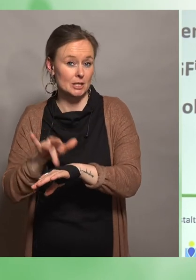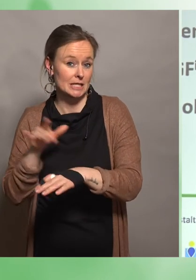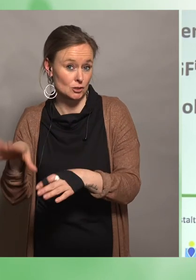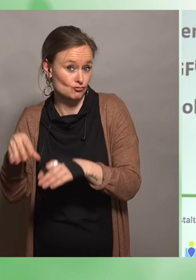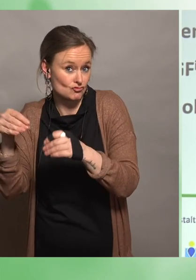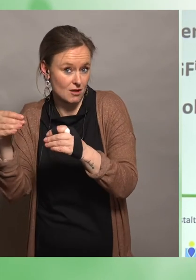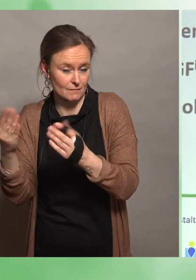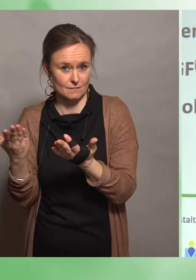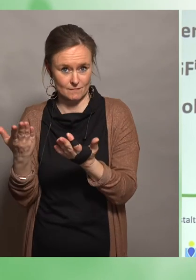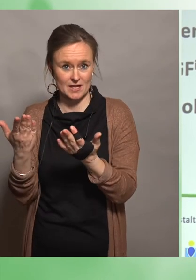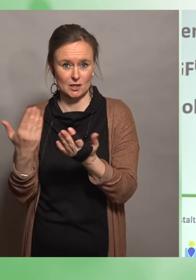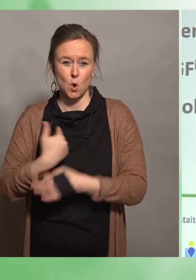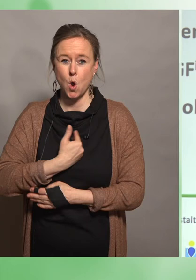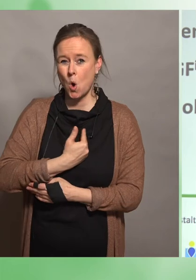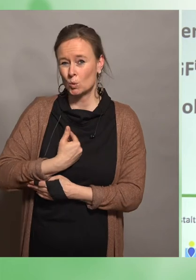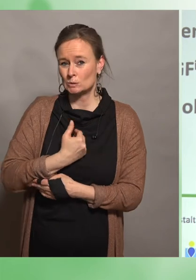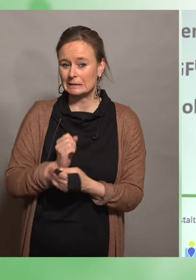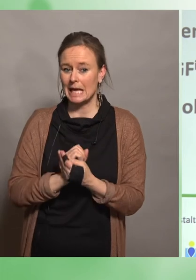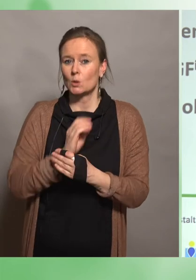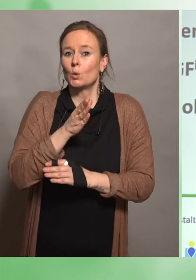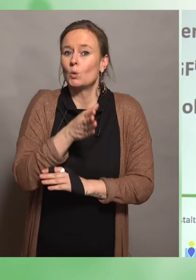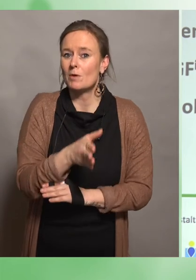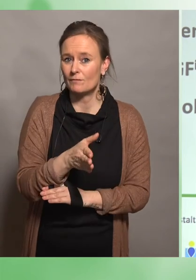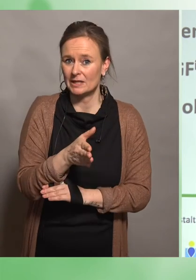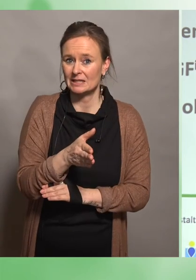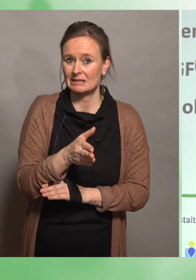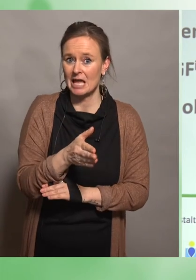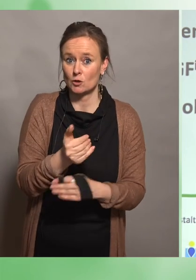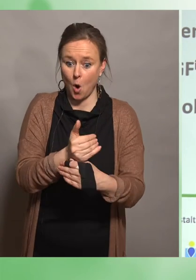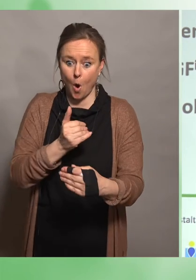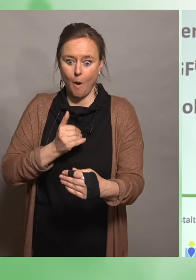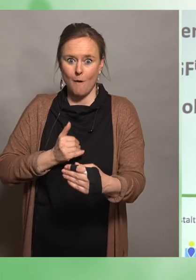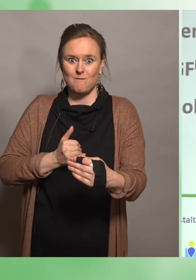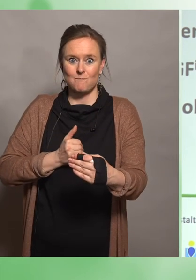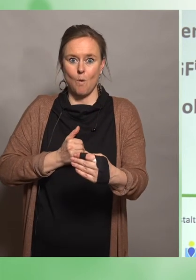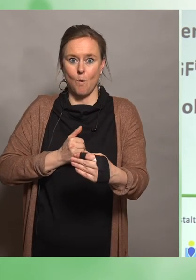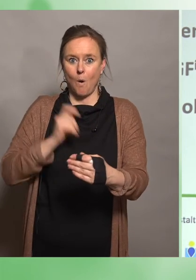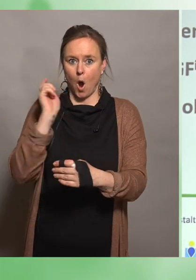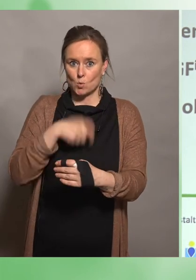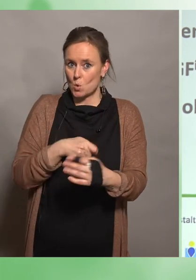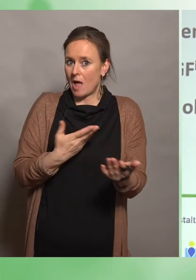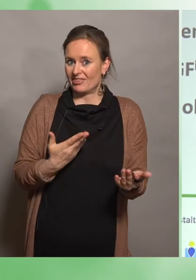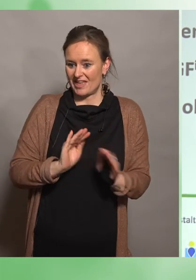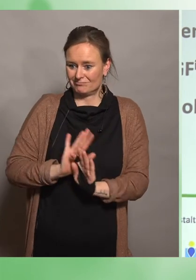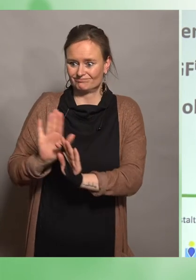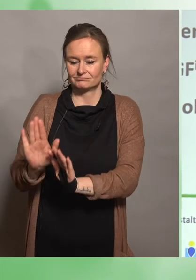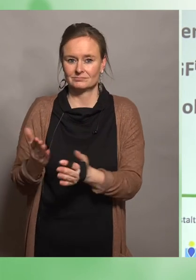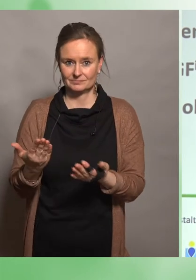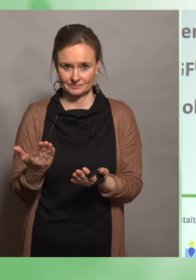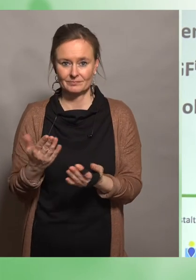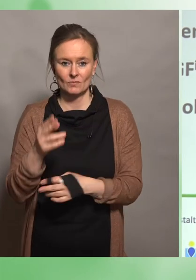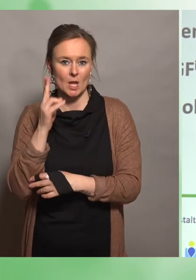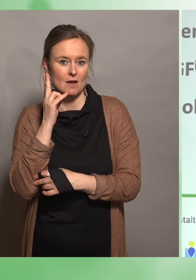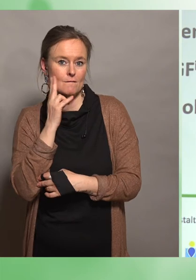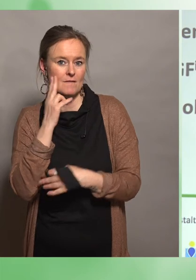man Unsicherheiten überwindet, Vorurteile überwindet, das kommt immer mit. Und die Unternehmen, die das